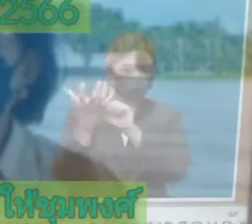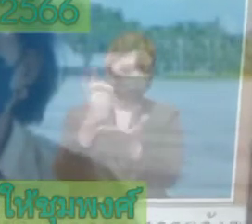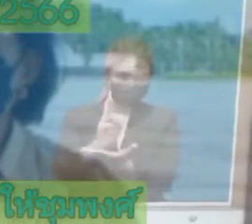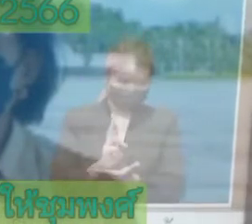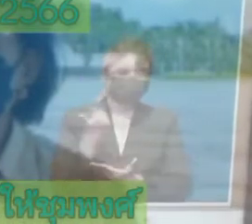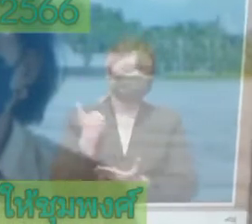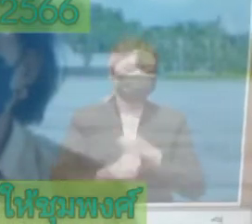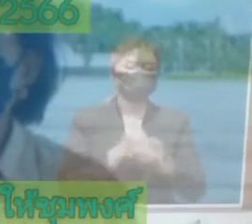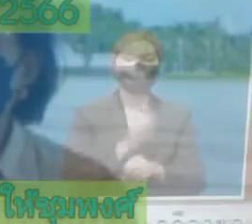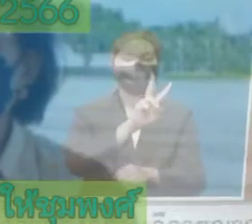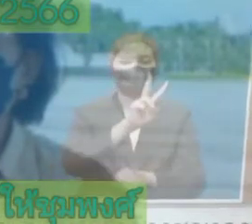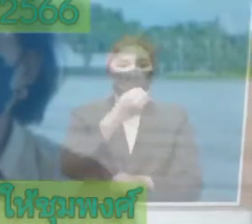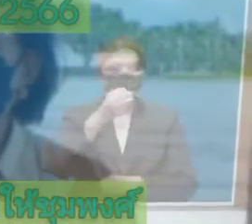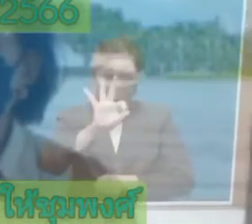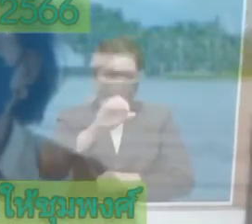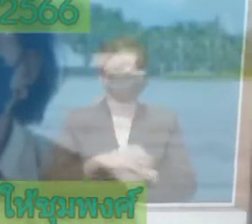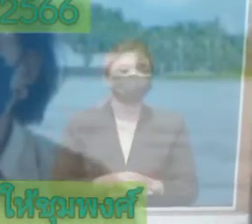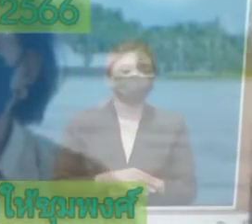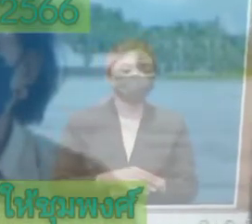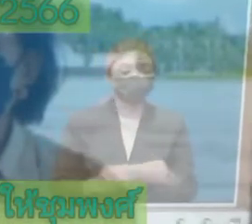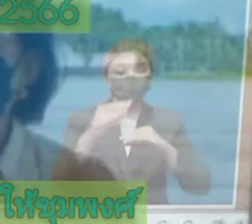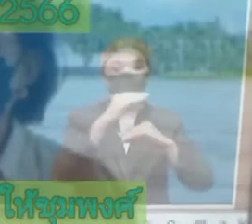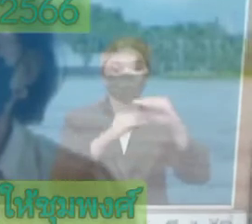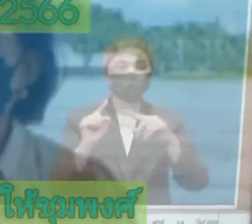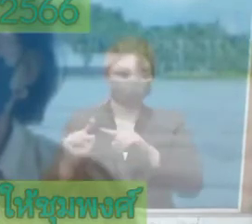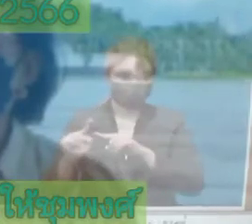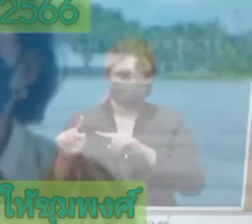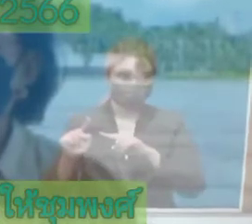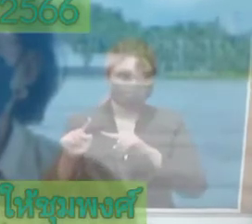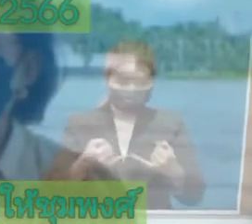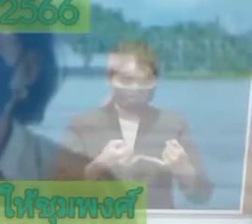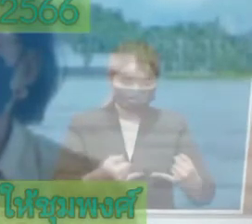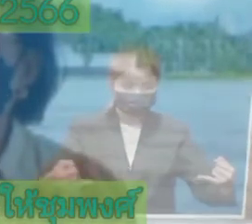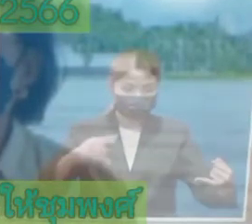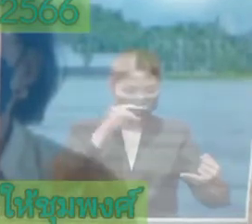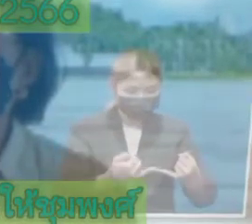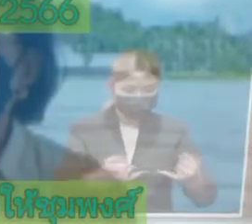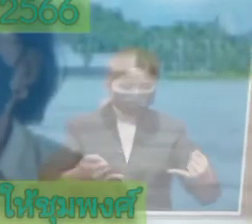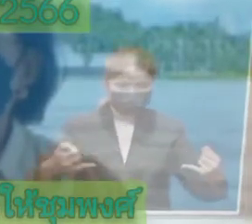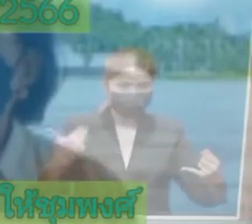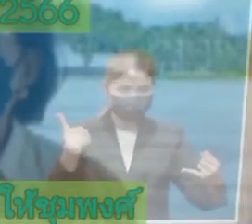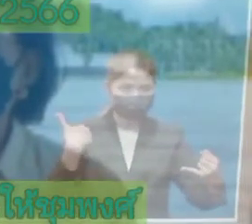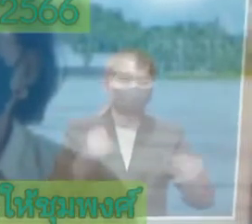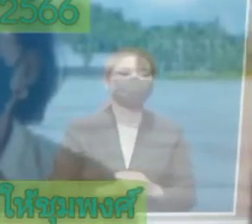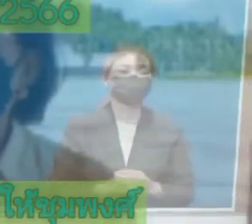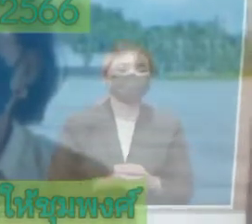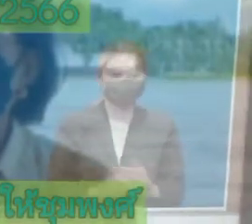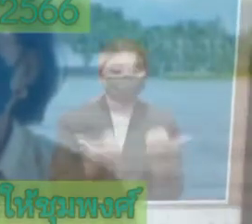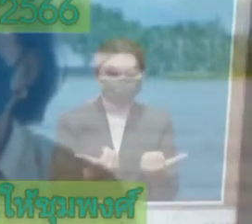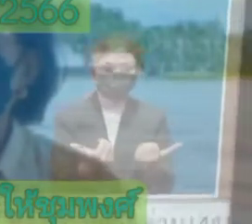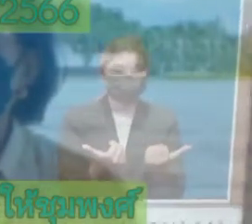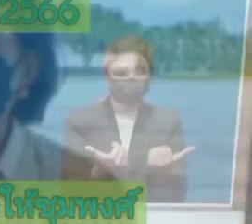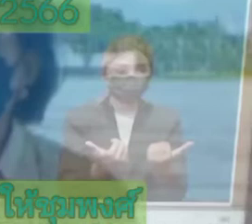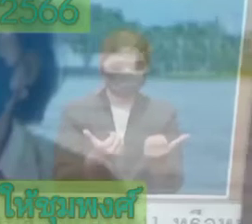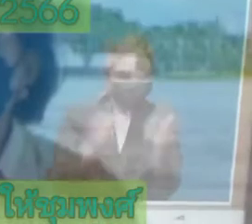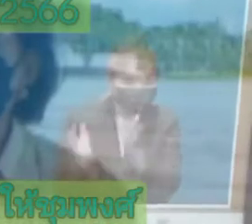ITU ในปี2019นอกจากนั้นมีโครงการสายเคเบิลใต้น้ำที่รัฐบาลดำเนินการอยู่ได้มีเส้นเดียวแต่พึ่งพาเขาด้วยวันนี้เรา